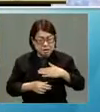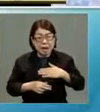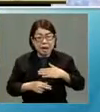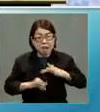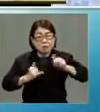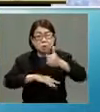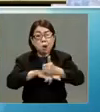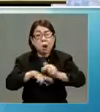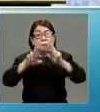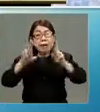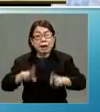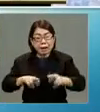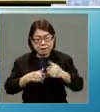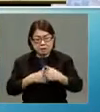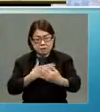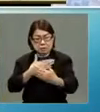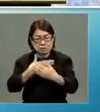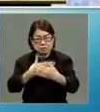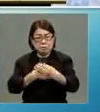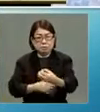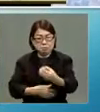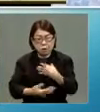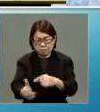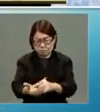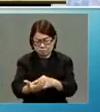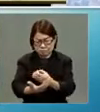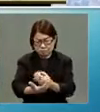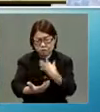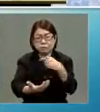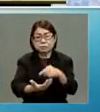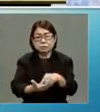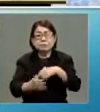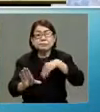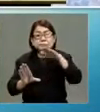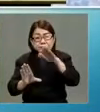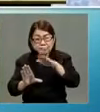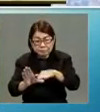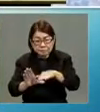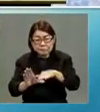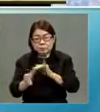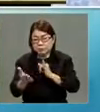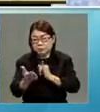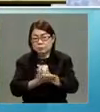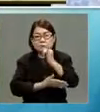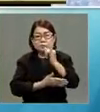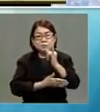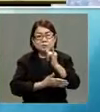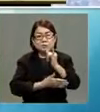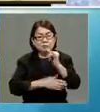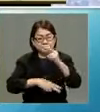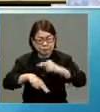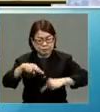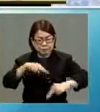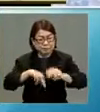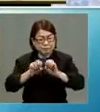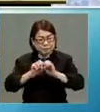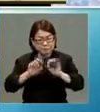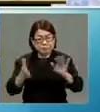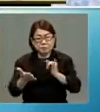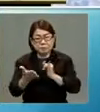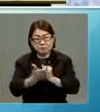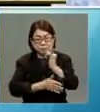ครับระบบจะแจ้งเตือนกลับไปว่านะครับร้านค้าท่านได้ลงทะเบียนแล้วถูกต้องนะครับผ่านการยืนยันตัวตนผ่านระบบของกระทรวงมห